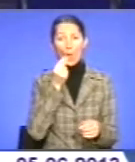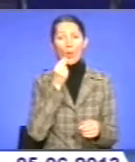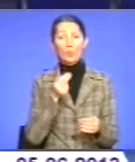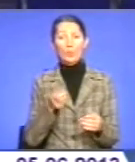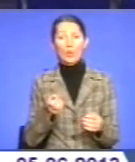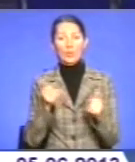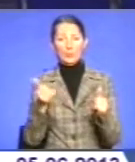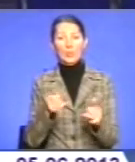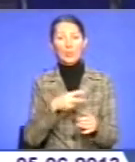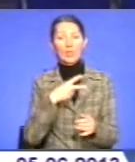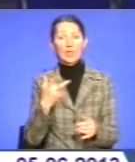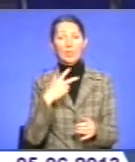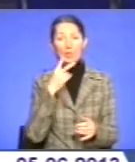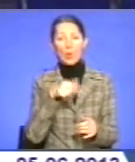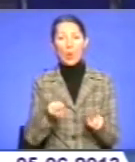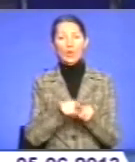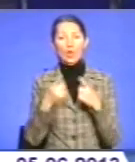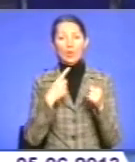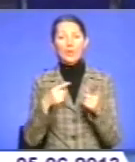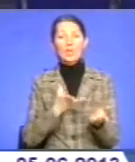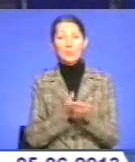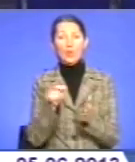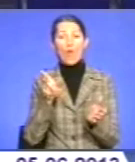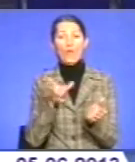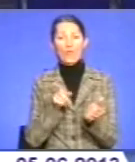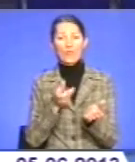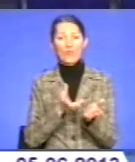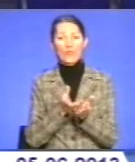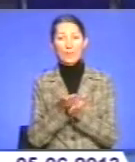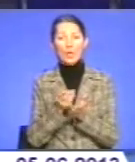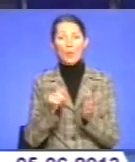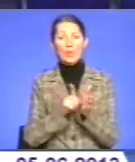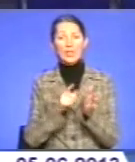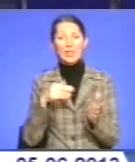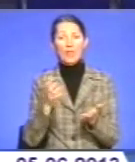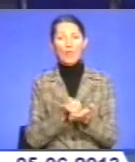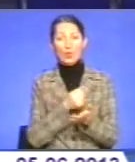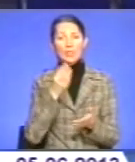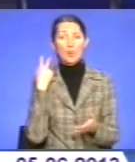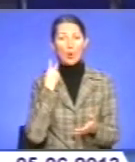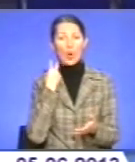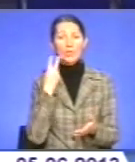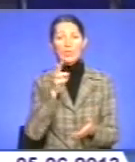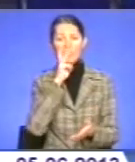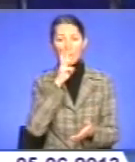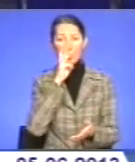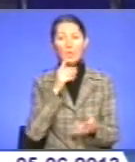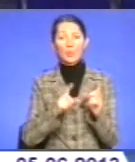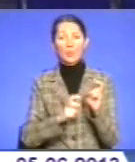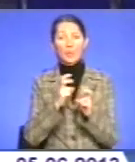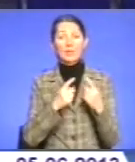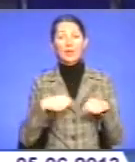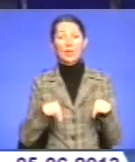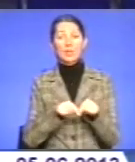заборгованість і сплату внесків до пенсійного фонду та заборгованість із зарплат заробітної плати на підприємствах і організаціях